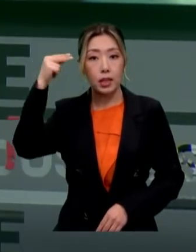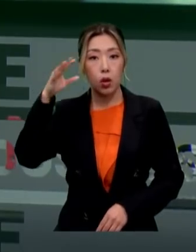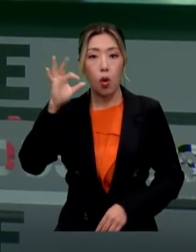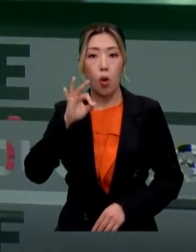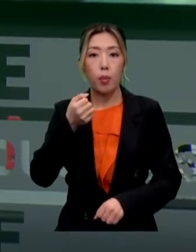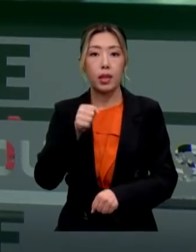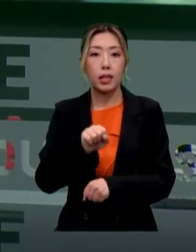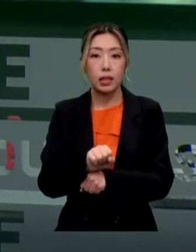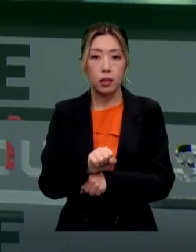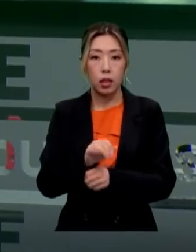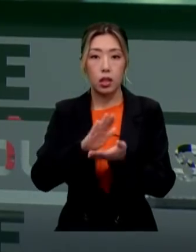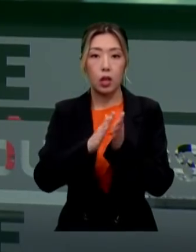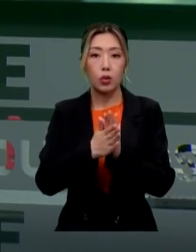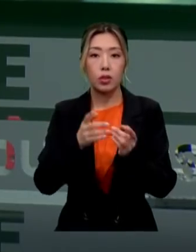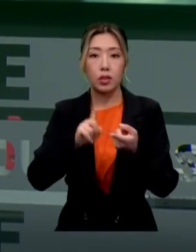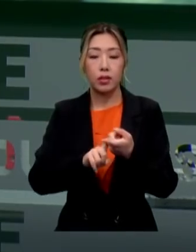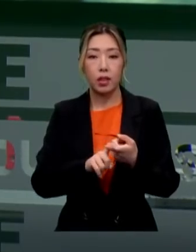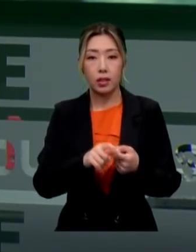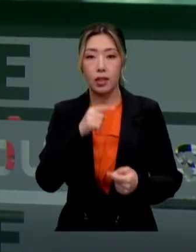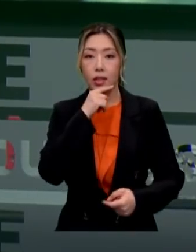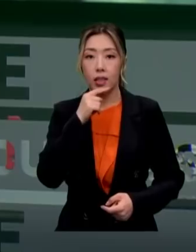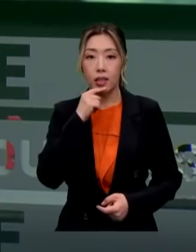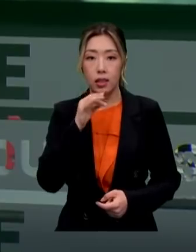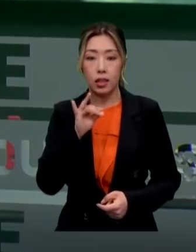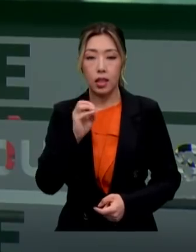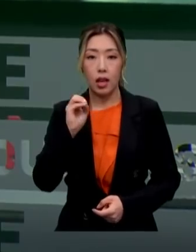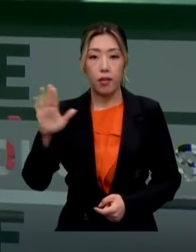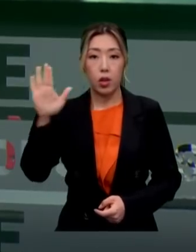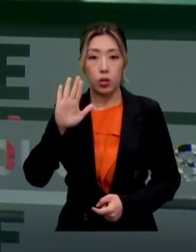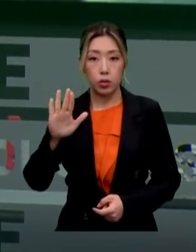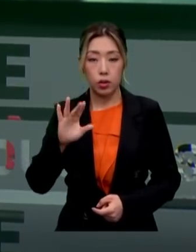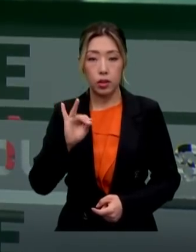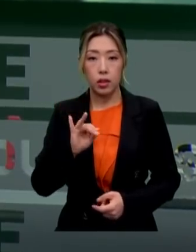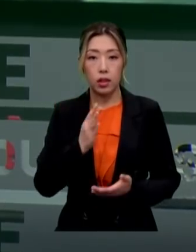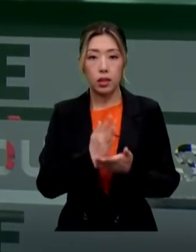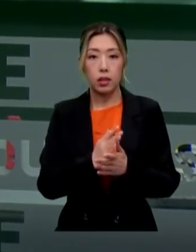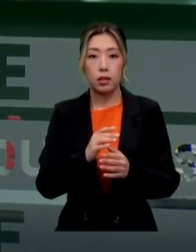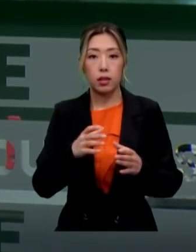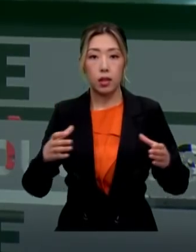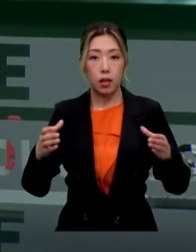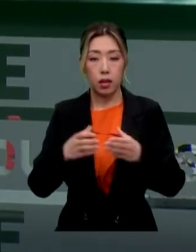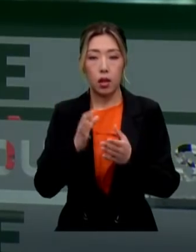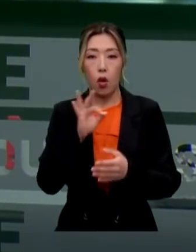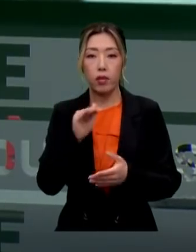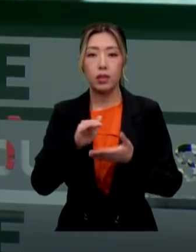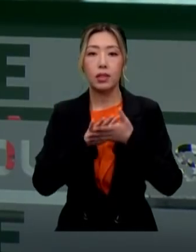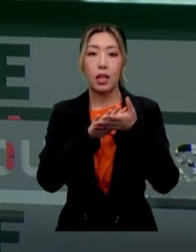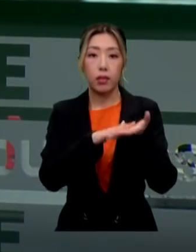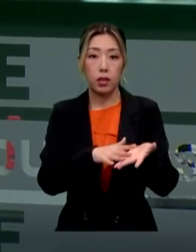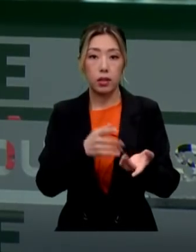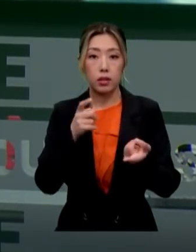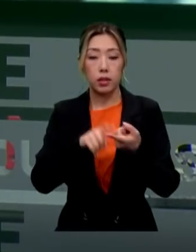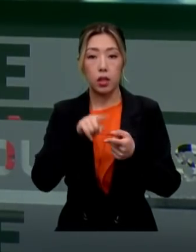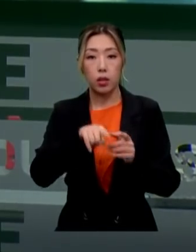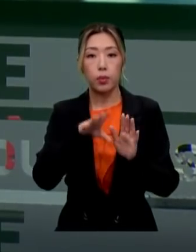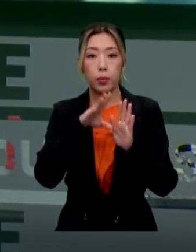приостановлении договоренности с Россией со стороны Евросоюза. И даже министры обороны европейских государств уже делают официальные заявления. Но в